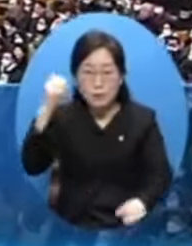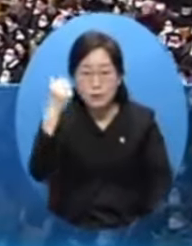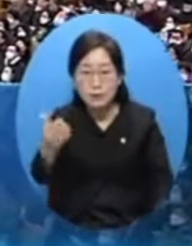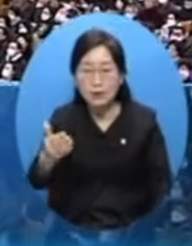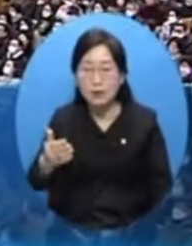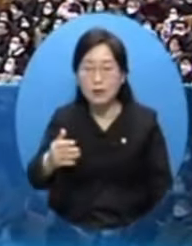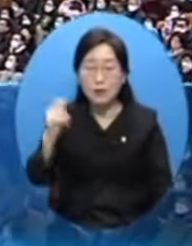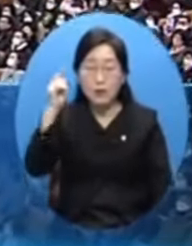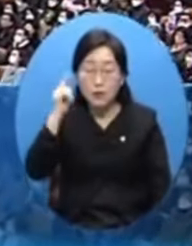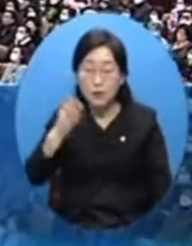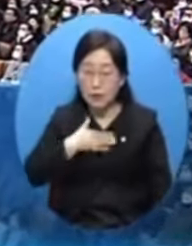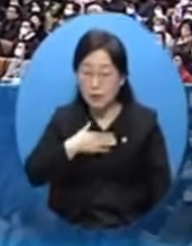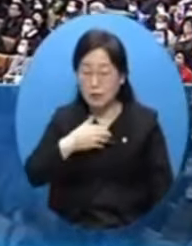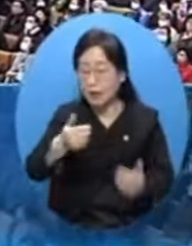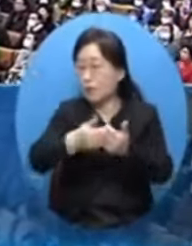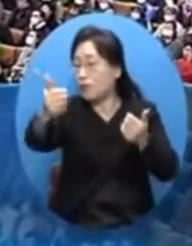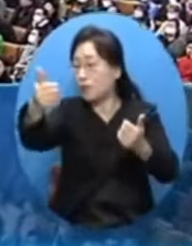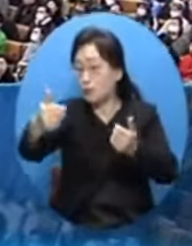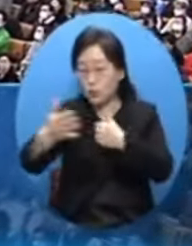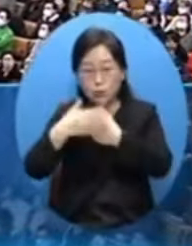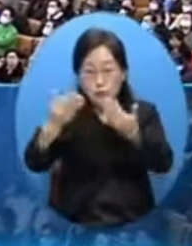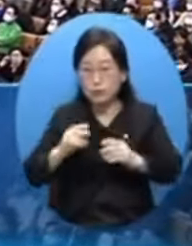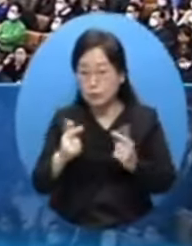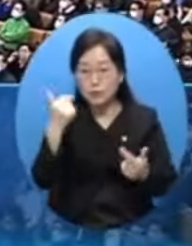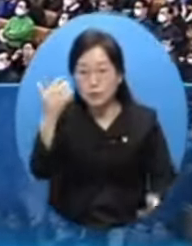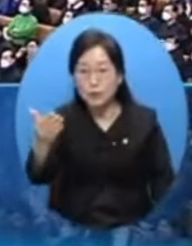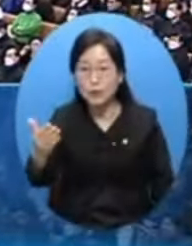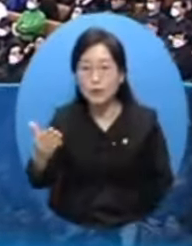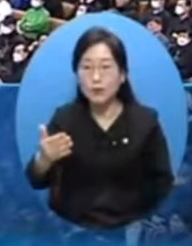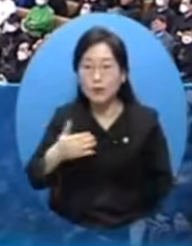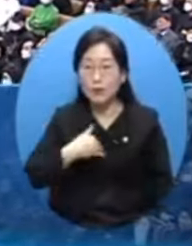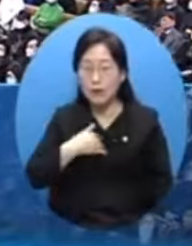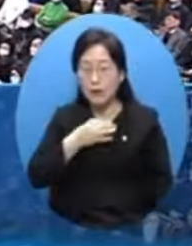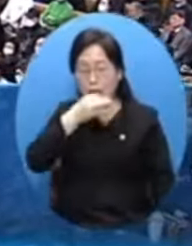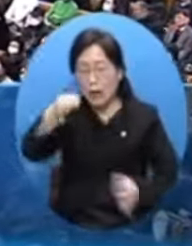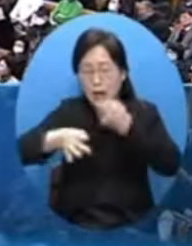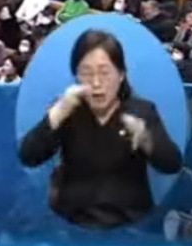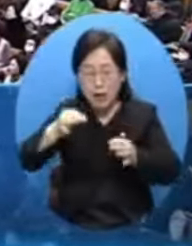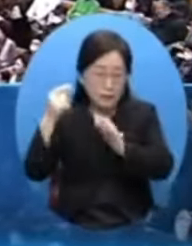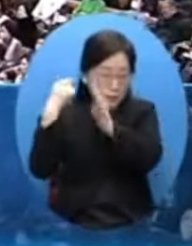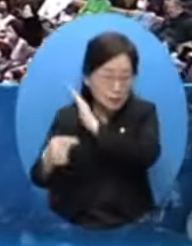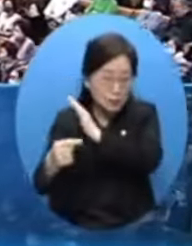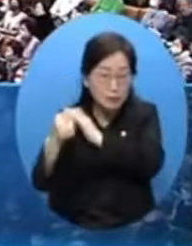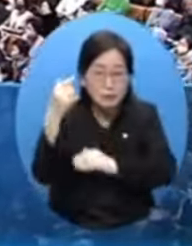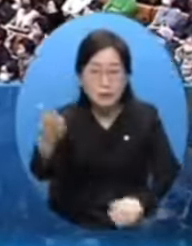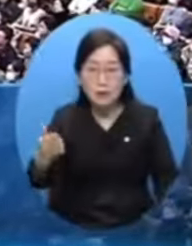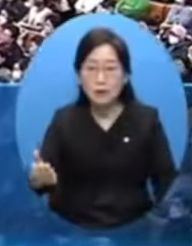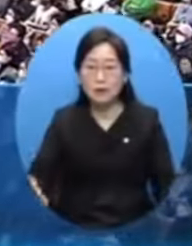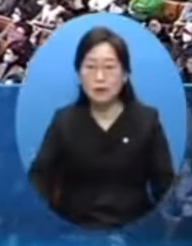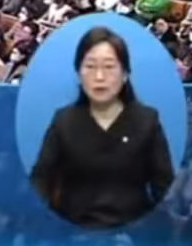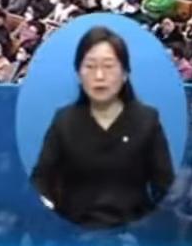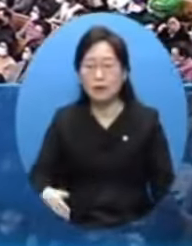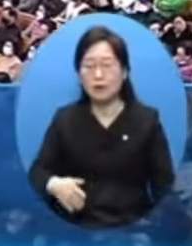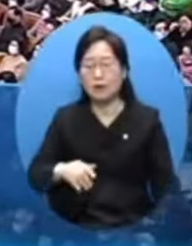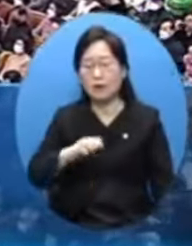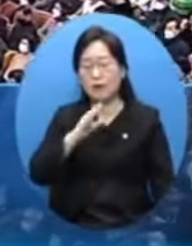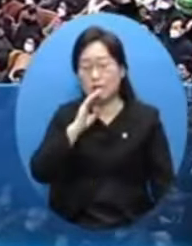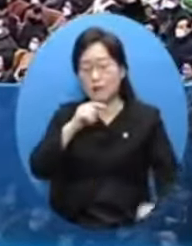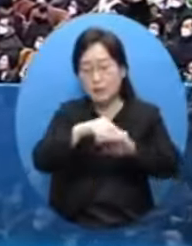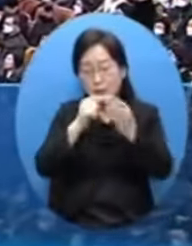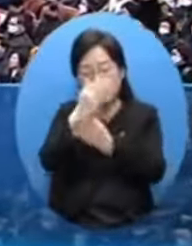어찌 나를 리 하여 돕지 아니하시오며 내 신음소리를 듣지 아니하시나이까 얼마나 절망이